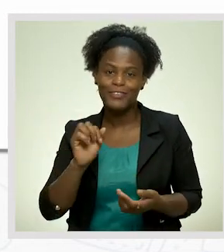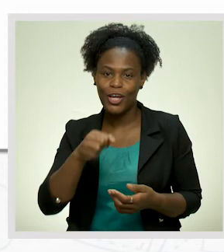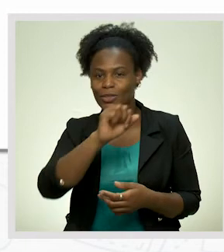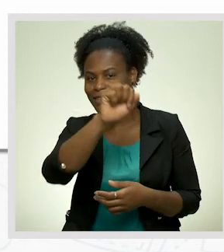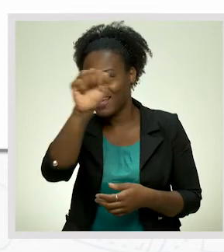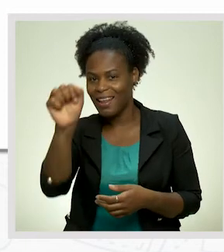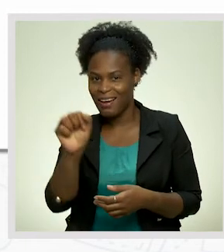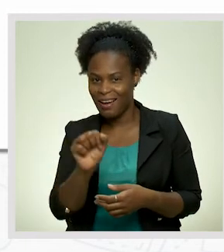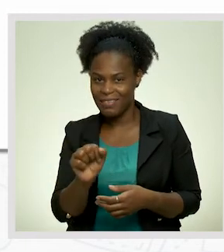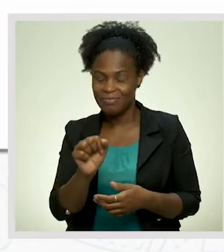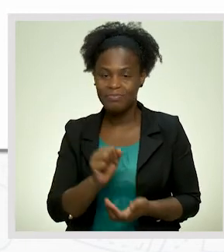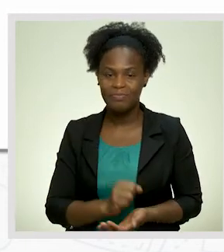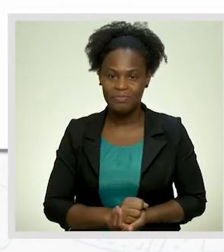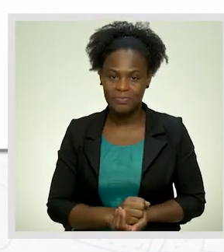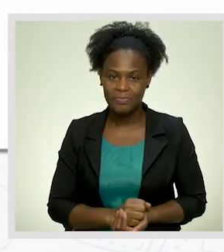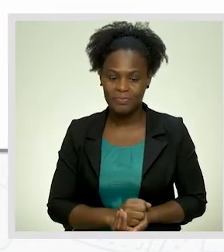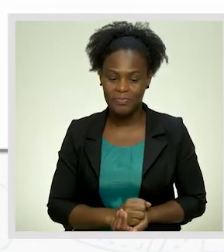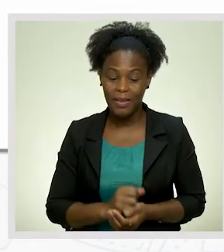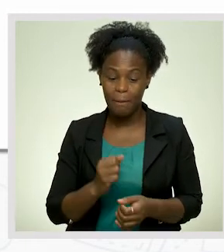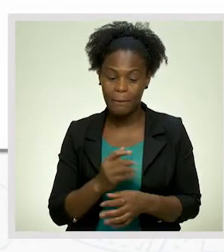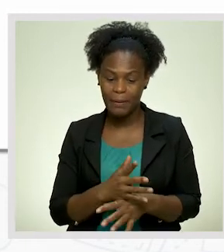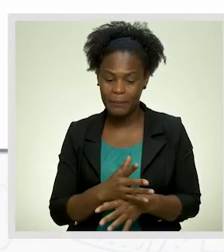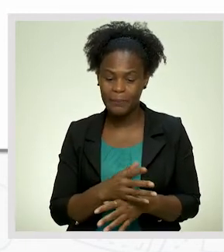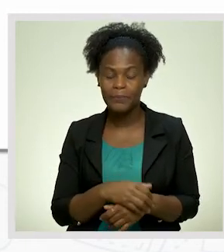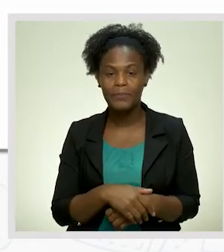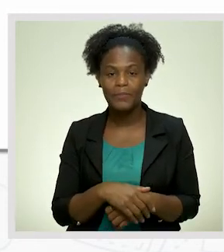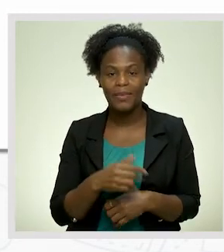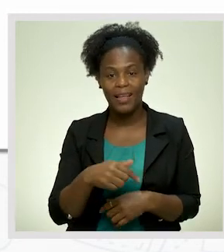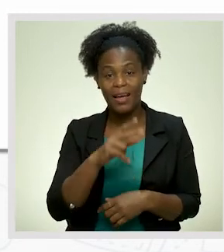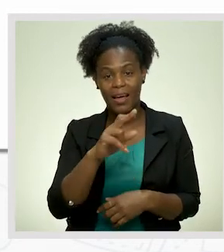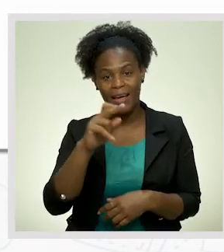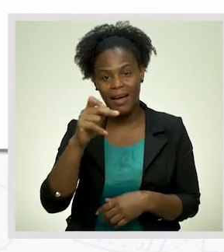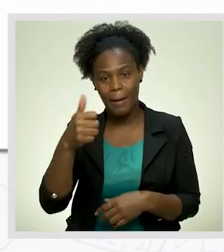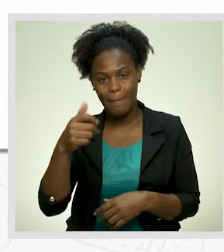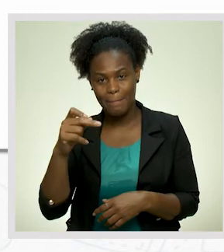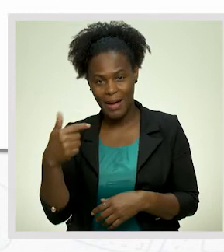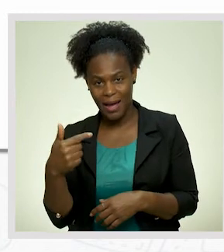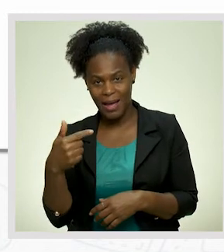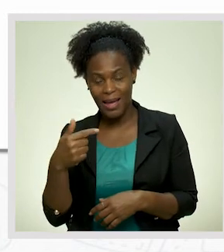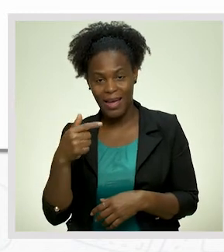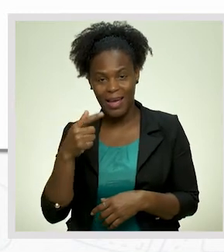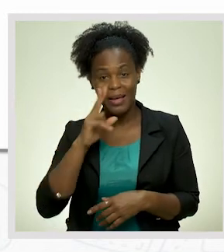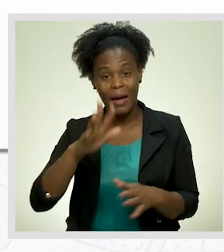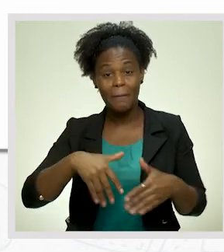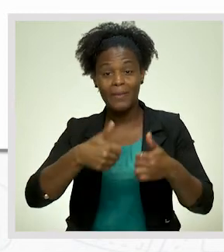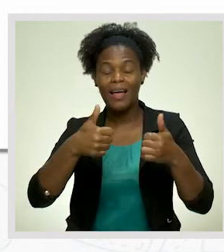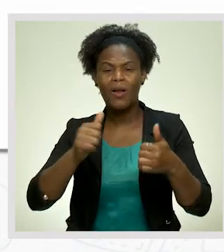Sénégal. Et après, Rabat, c'est la capitale de quel